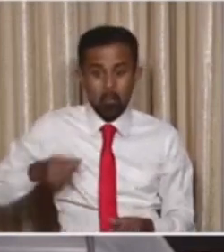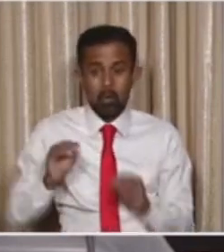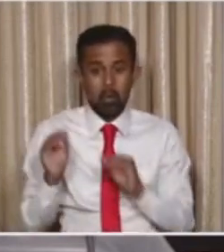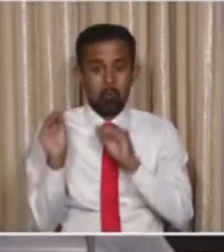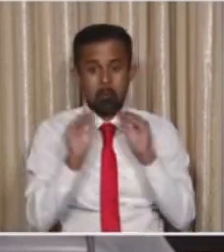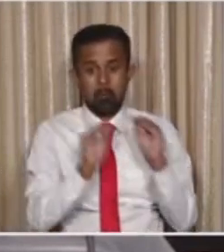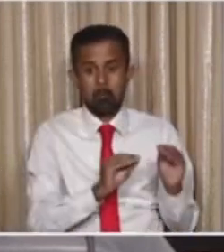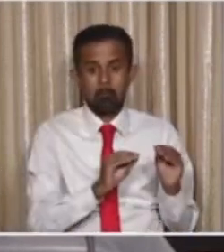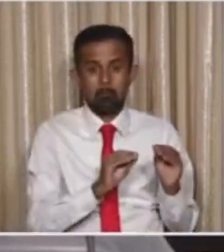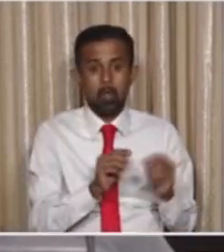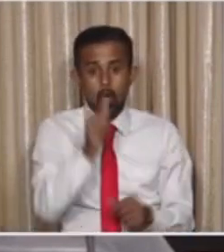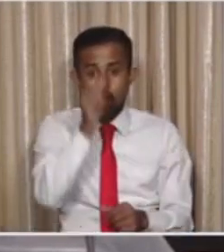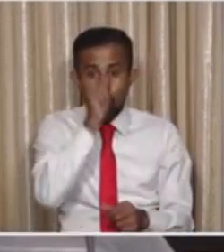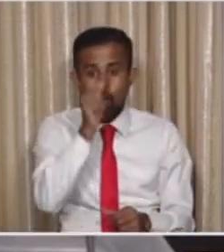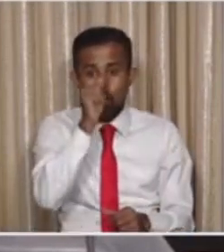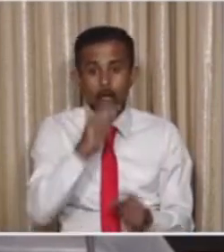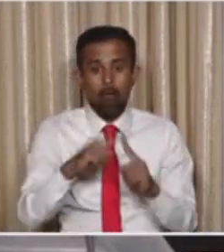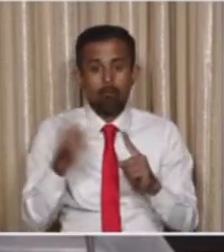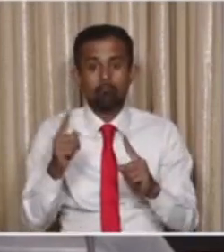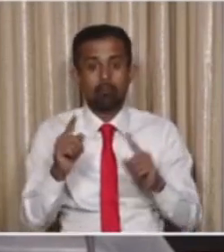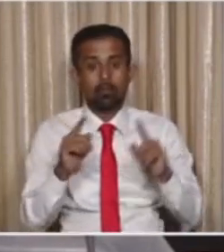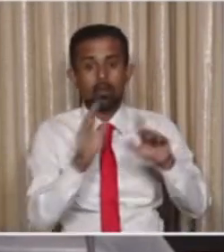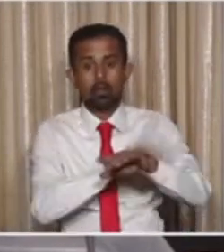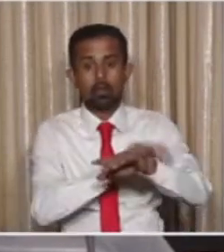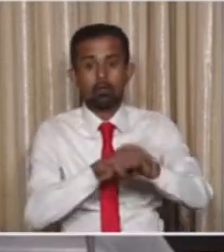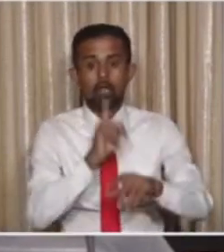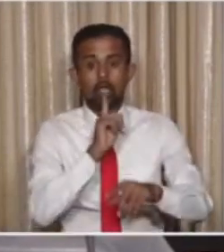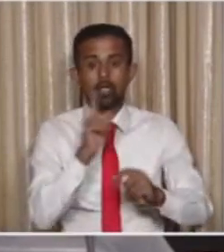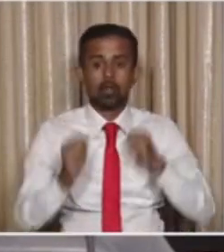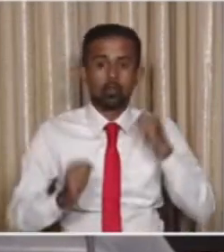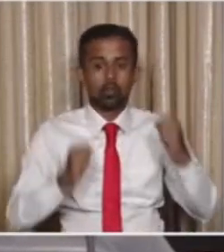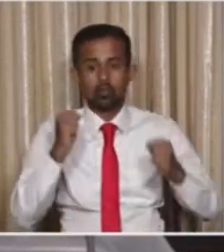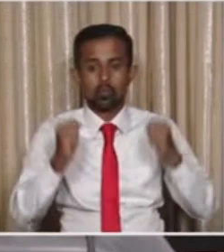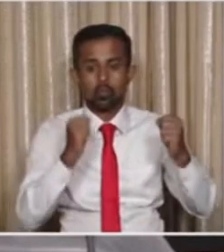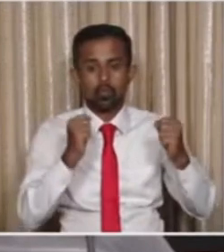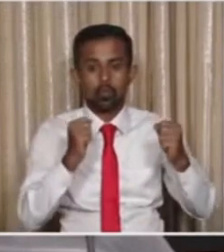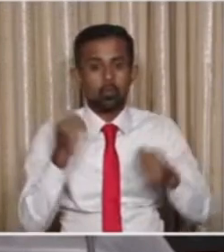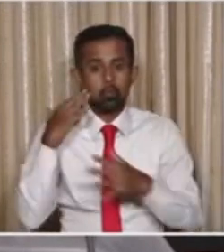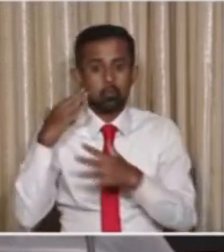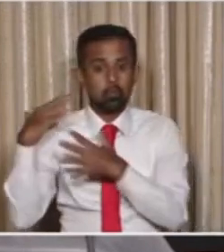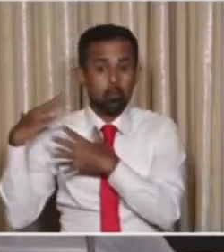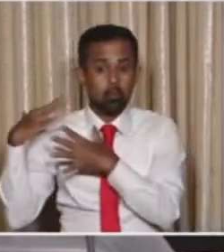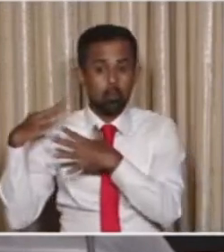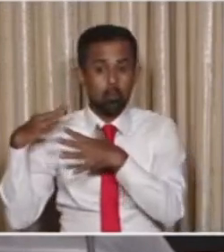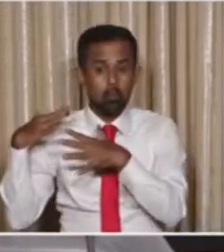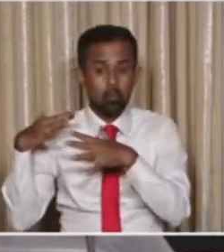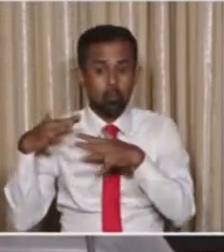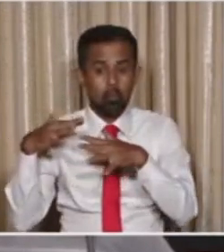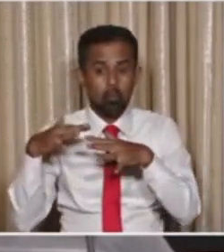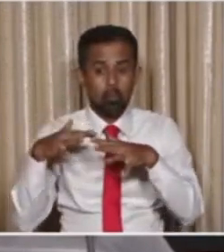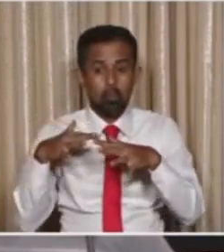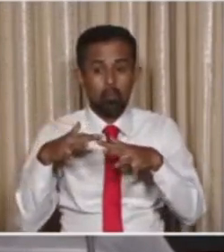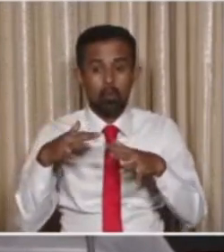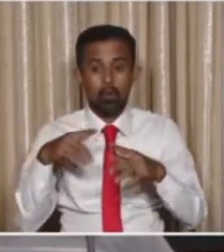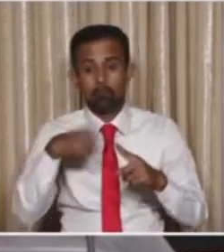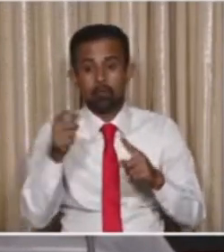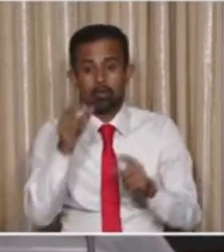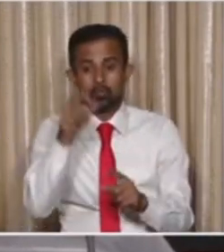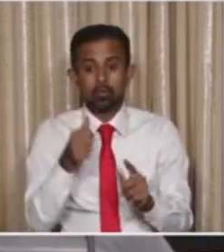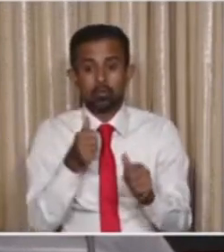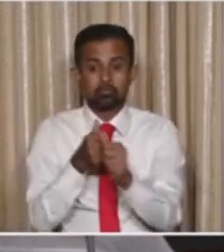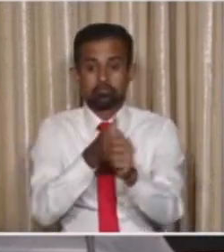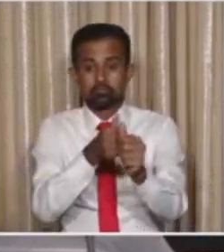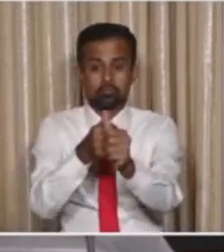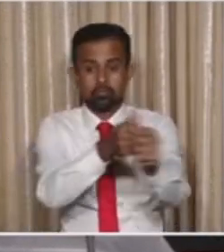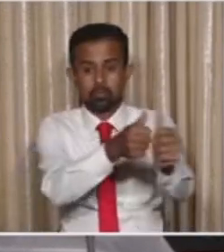පස්සේ හොරා හොරා කියලා අනෙක් මිනිස්සුන්ට අත දික් කරමින් දුවනවා. එතකොට මිනිස්සුත් වෙන මිනිස්සු පස්සේ එලවන්න පටන් ගන්නවා. මම දන්නේ